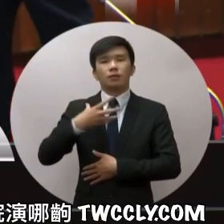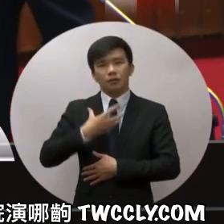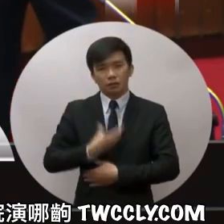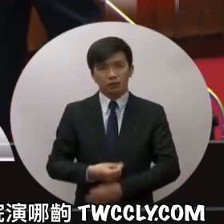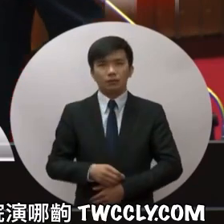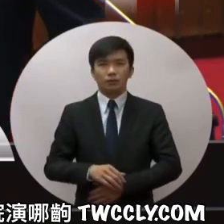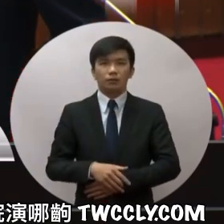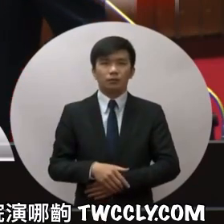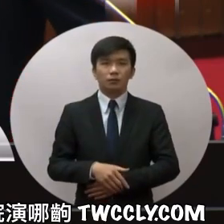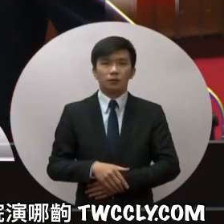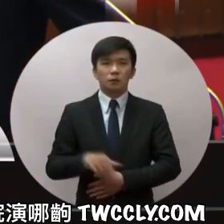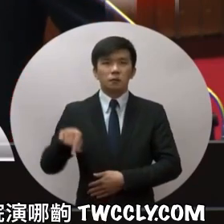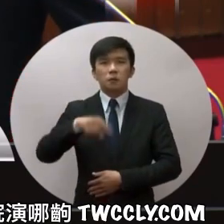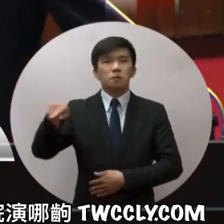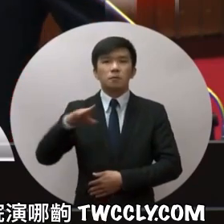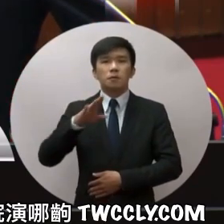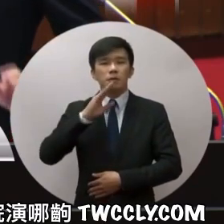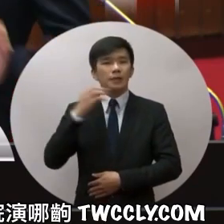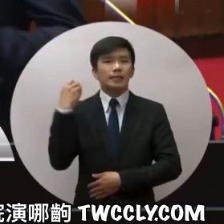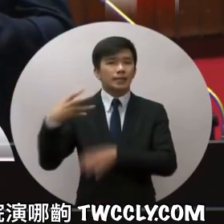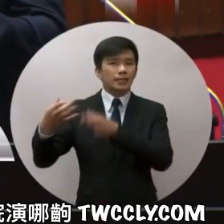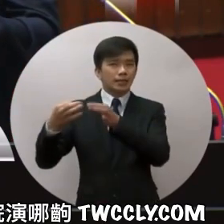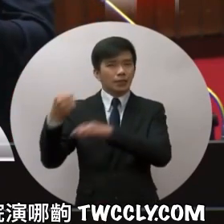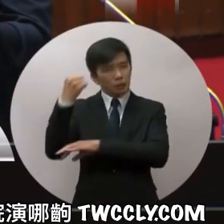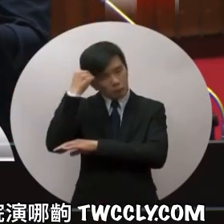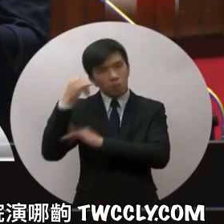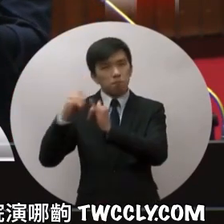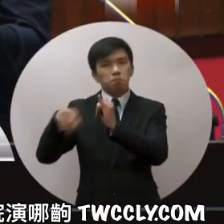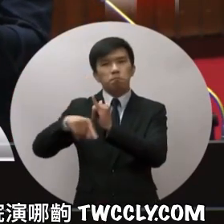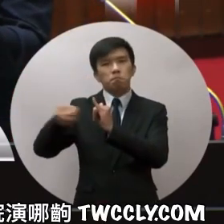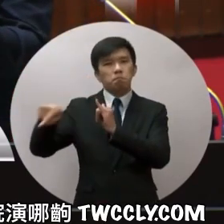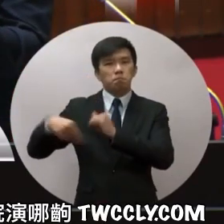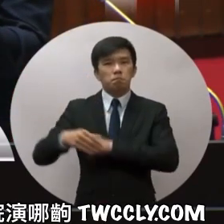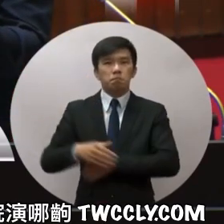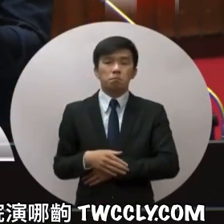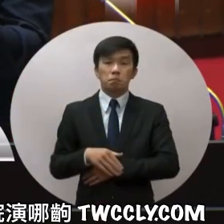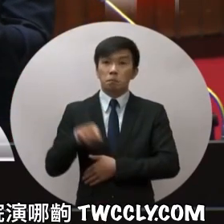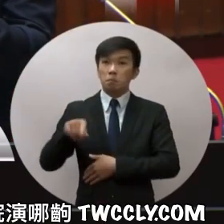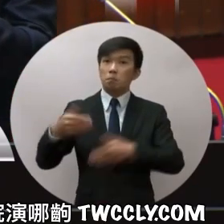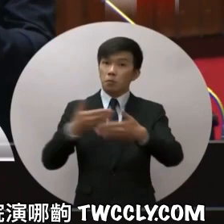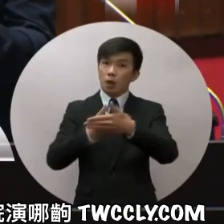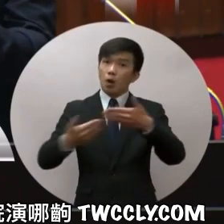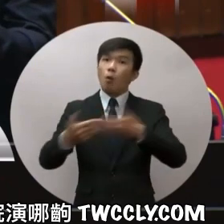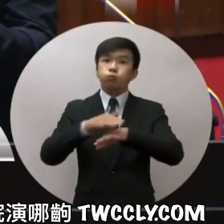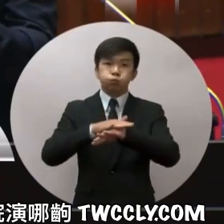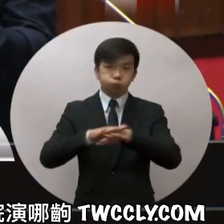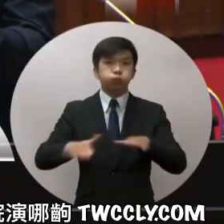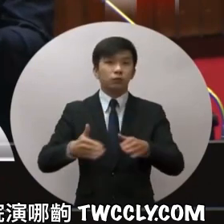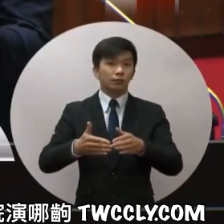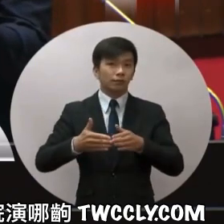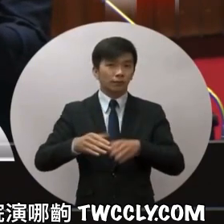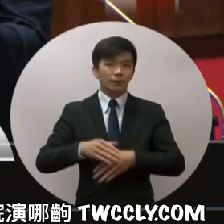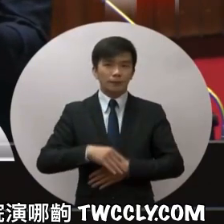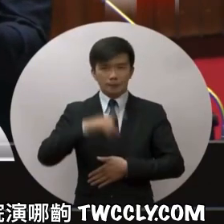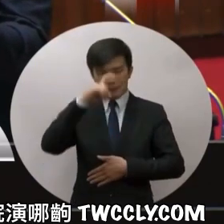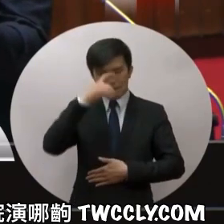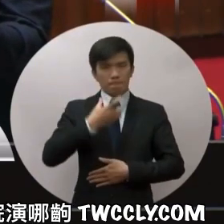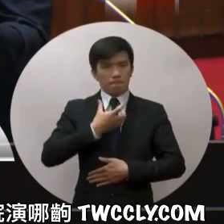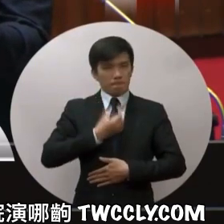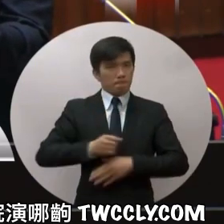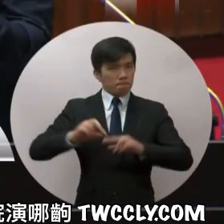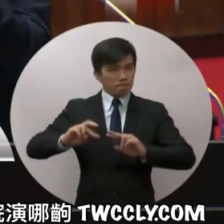很多都是我們新店的這個鄉親那我覺得這個交通安全喔應該要痛定失痛